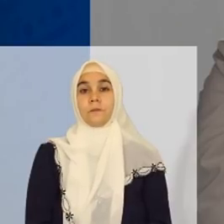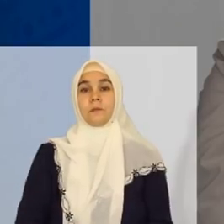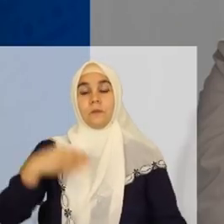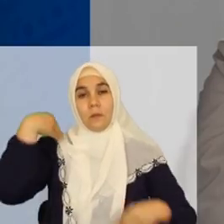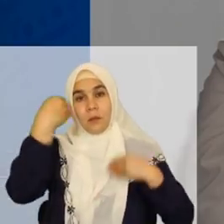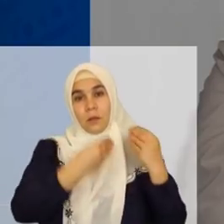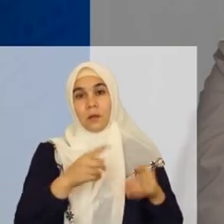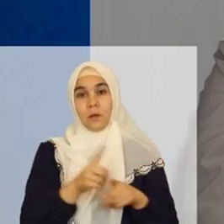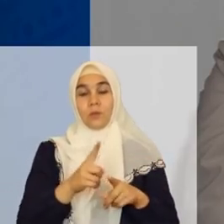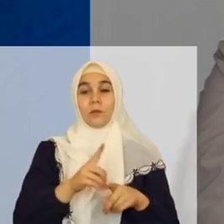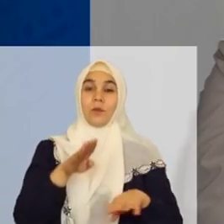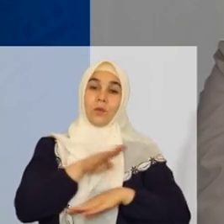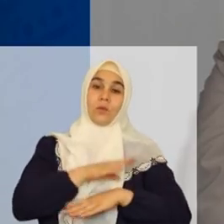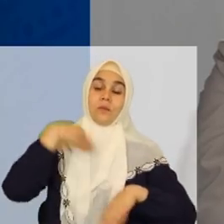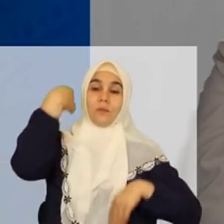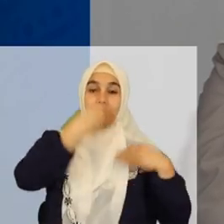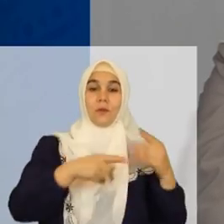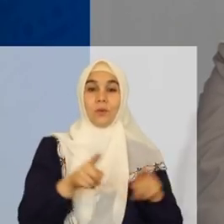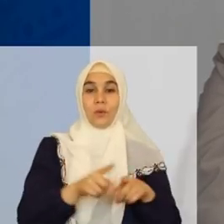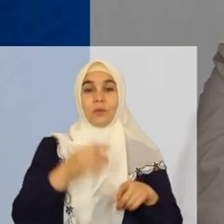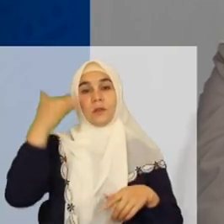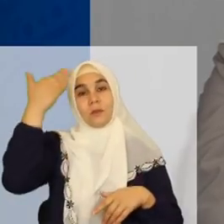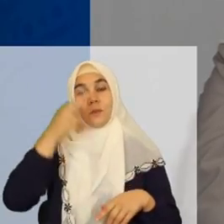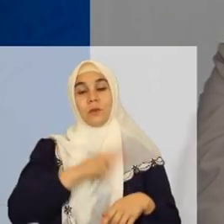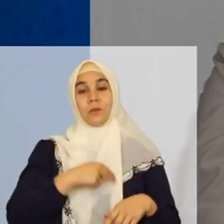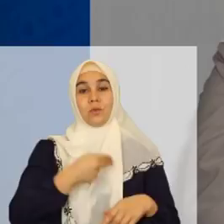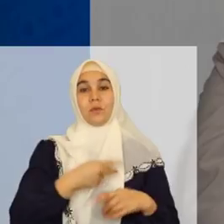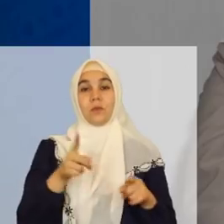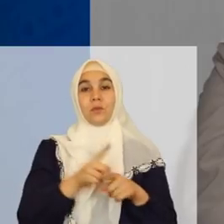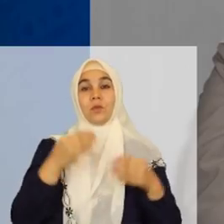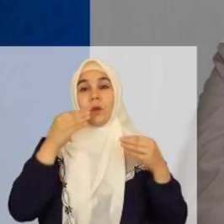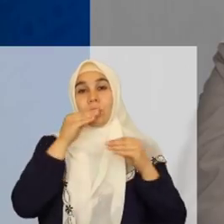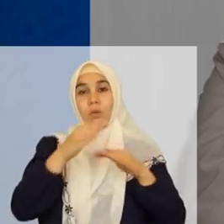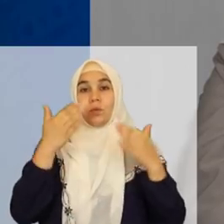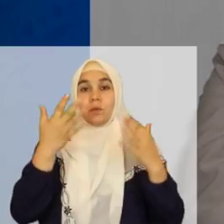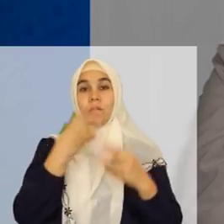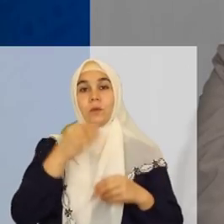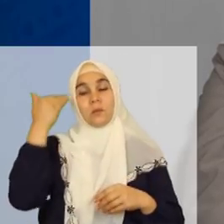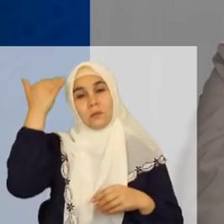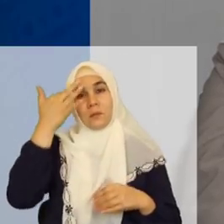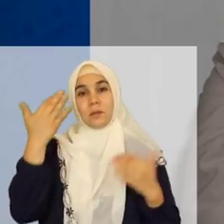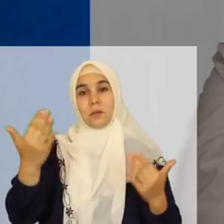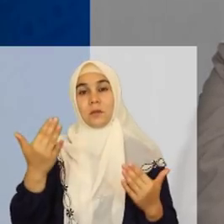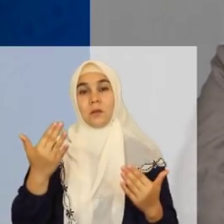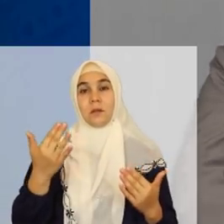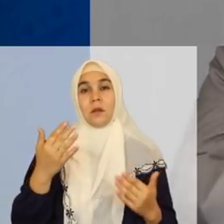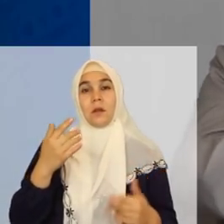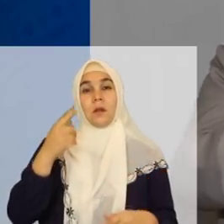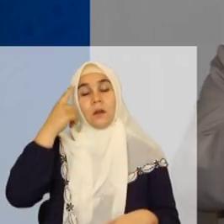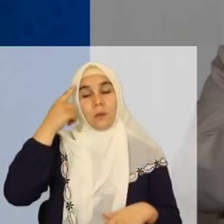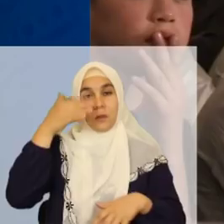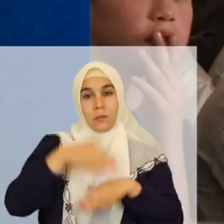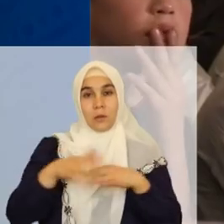Ihrom xuddi kafanligini o'rniga bo'lsin. Xayolida, qalbida, ruhida shu tasavvur